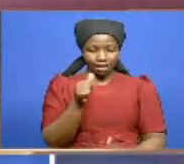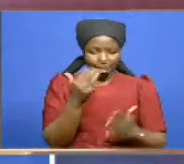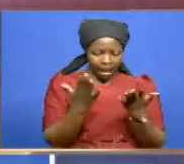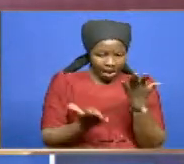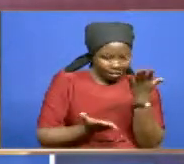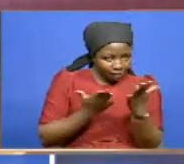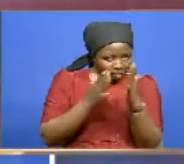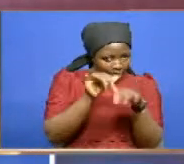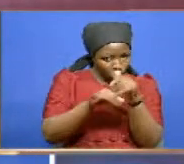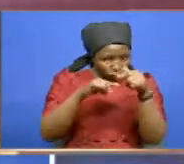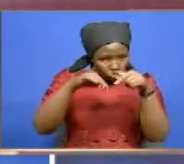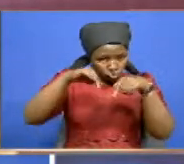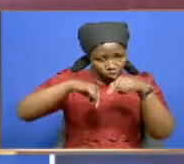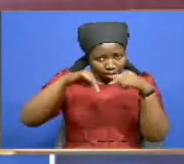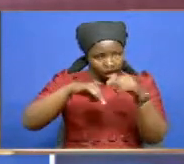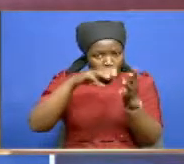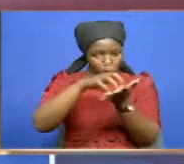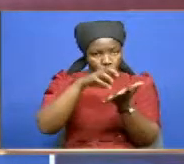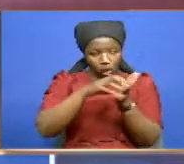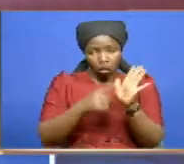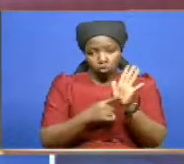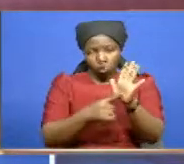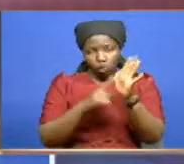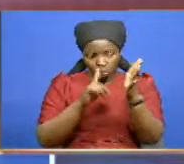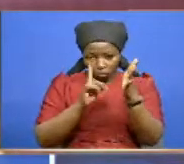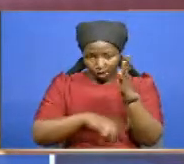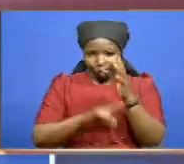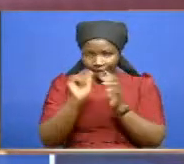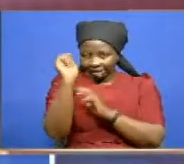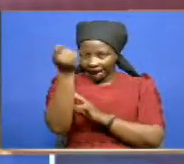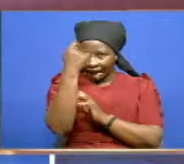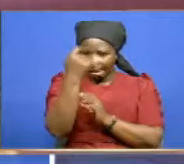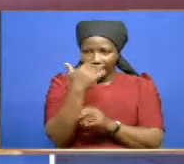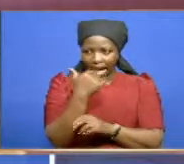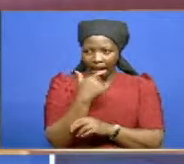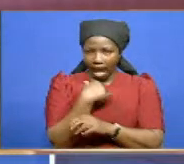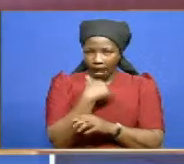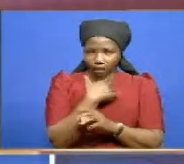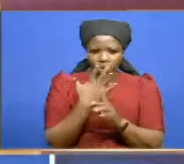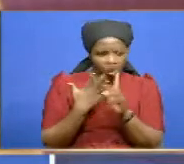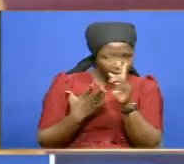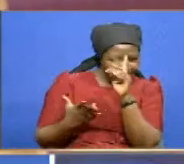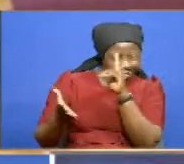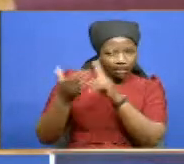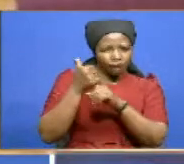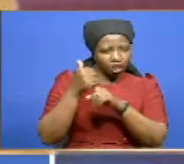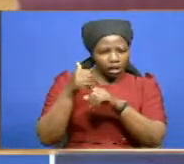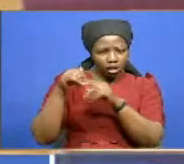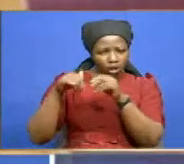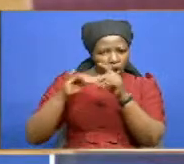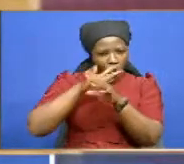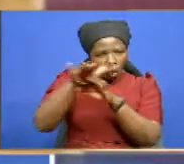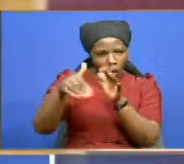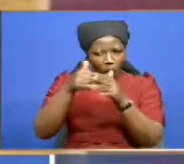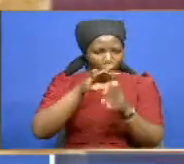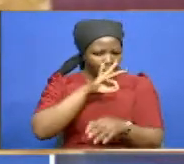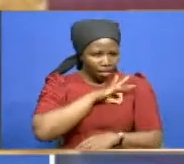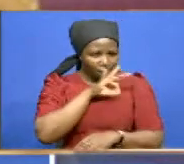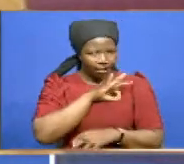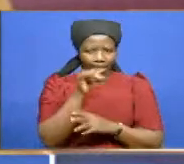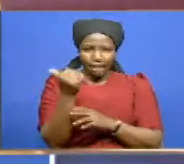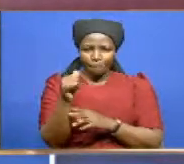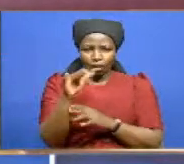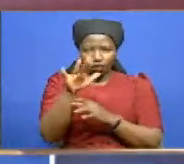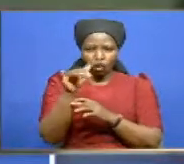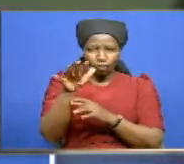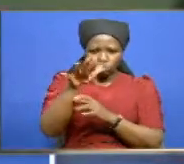today indicates that we are yet to derive the optimal benefits from the exploration and use of